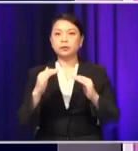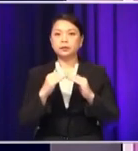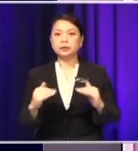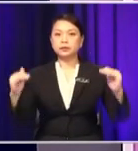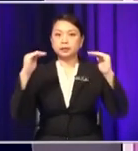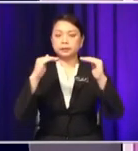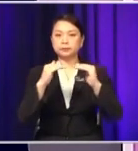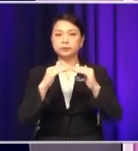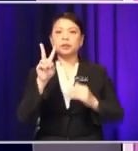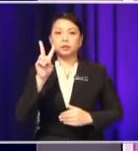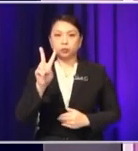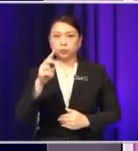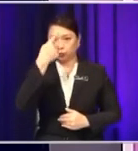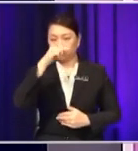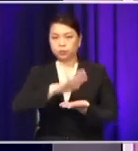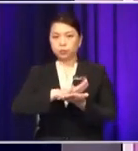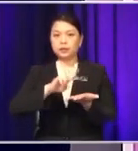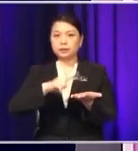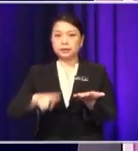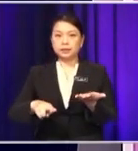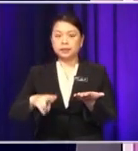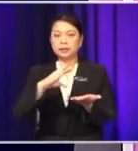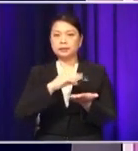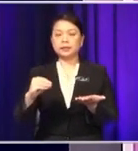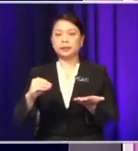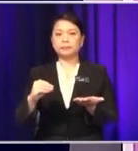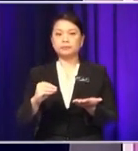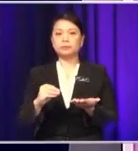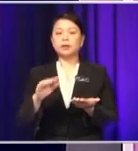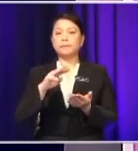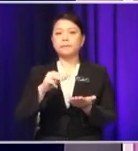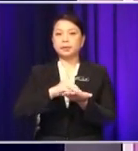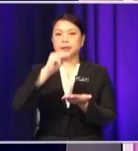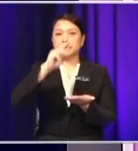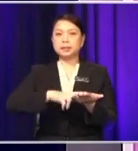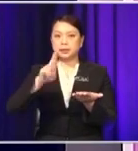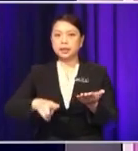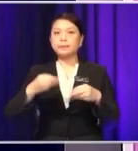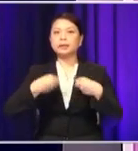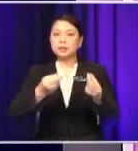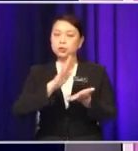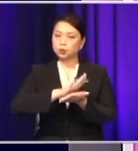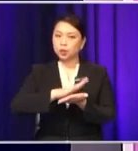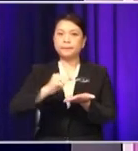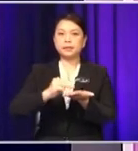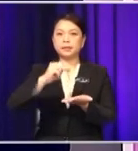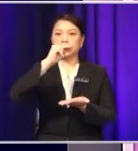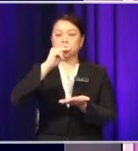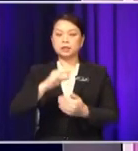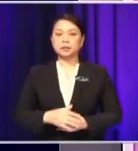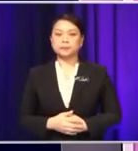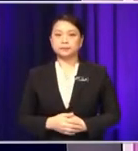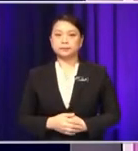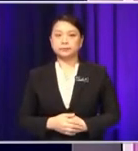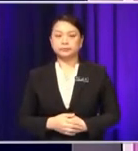dan juga yang berada di menengah rendah bagi sekolah menengah. Jadi pada saya rasa itu yang kita akan